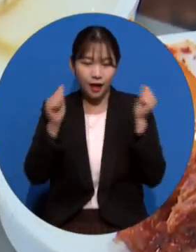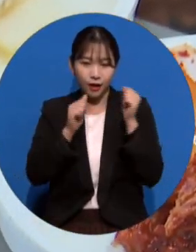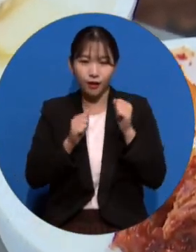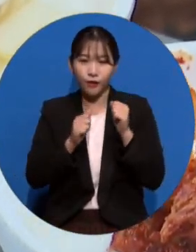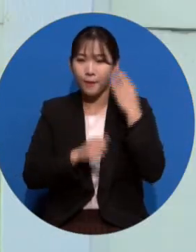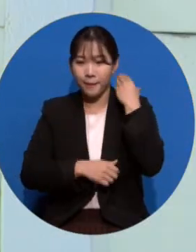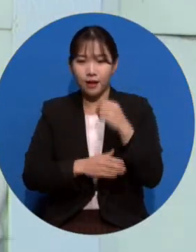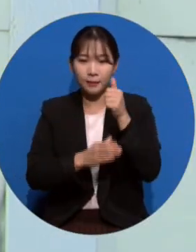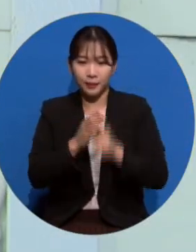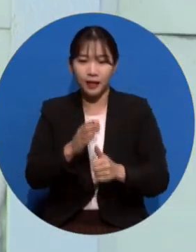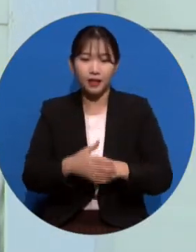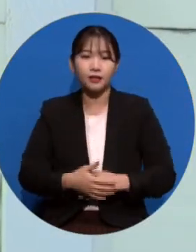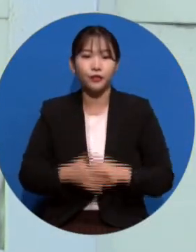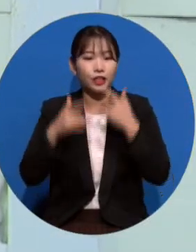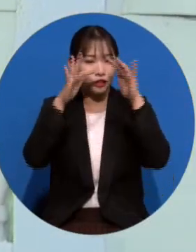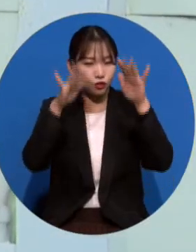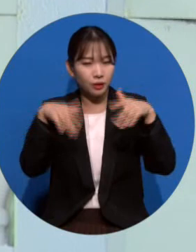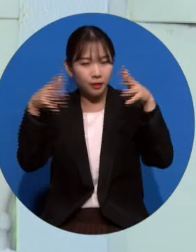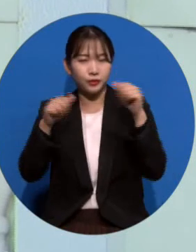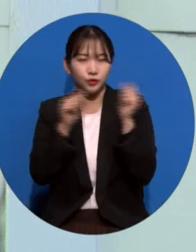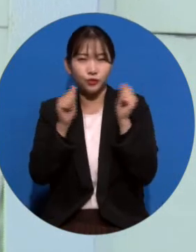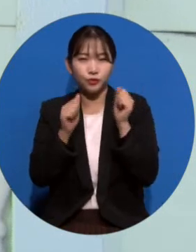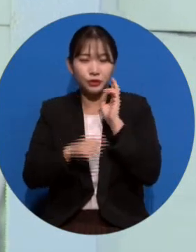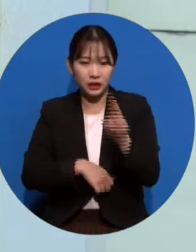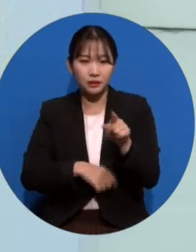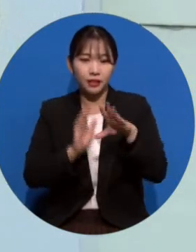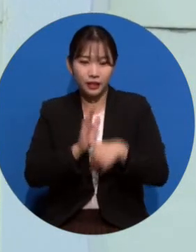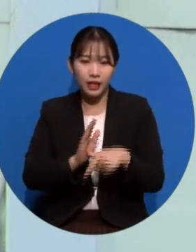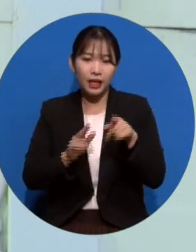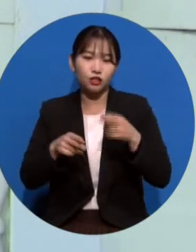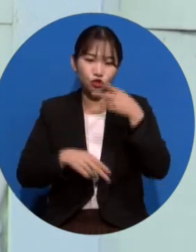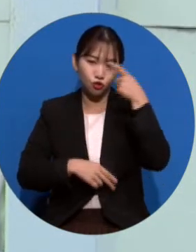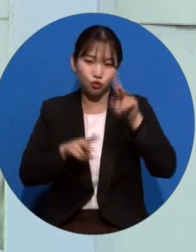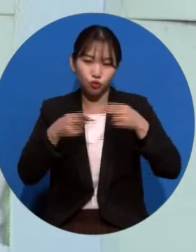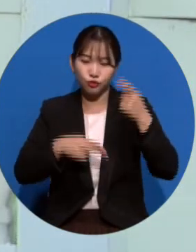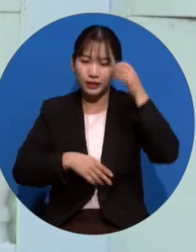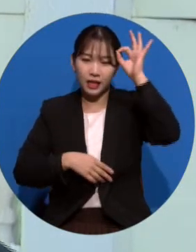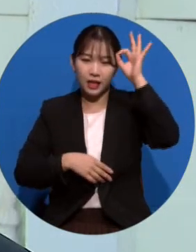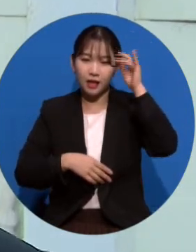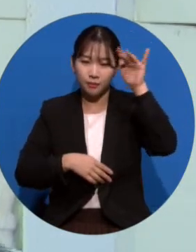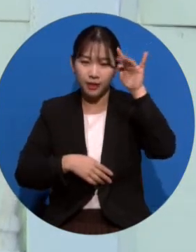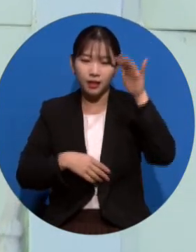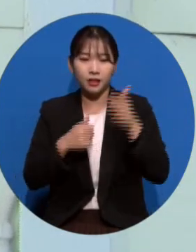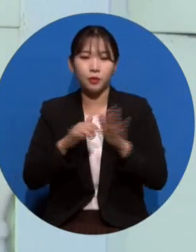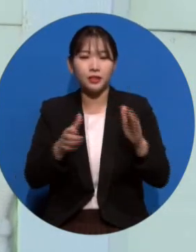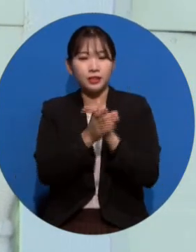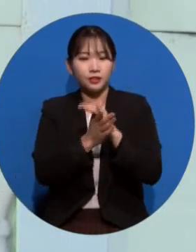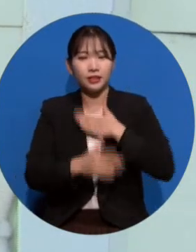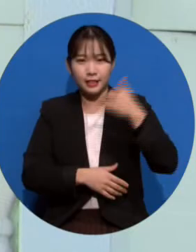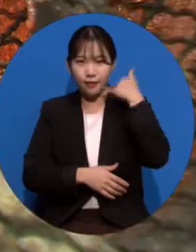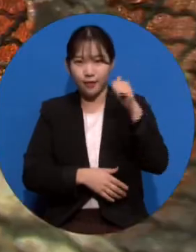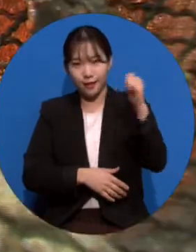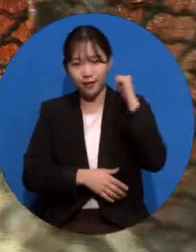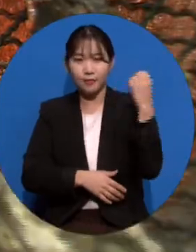빠집니다. 이렇게 눈 오고 바람 불고 엄청 춥잖아요. 이럴 때는 엄청 석가구이가 생각나요. 그래서 오늘 친구가 전화했더라고요.